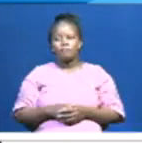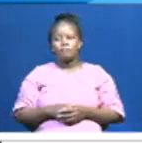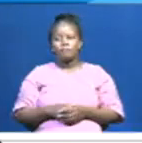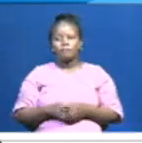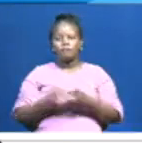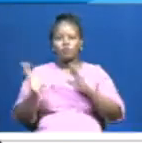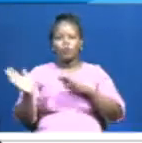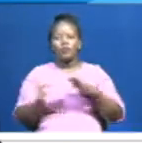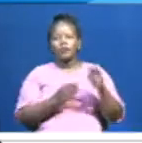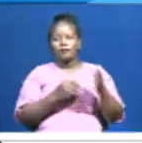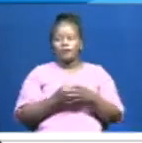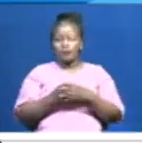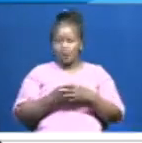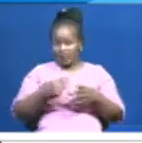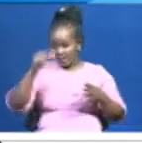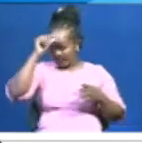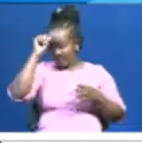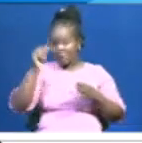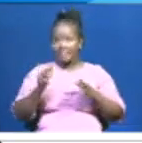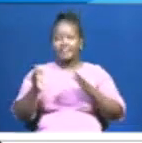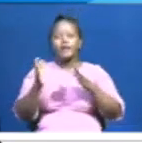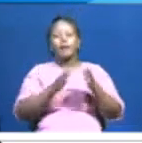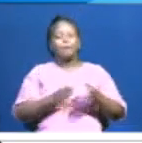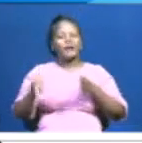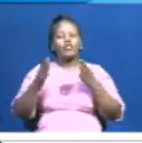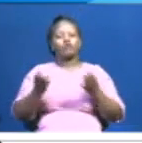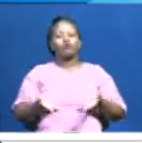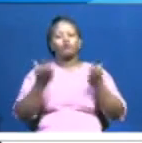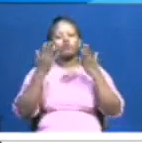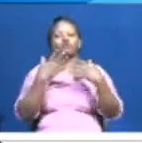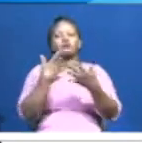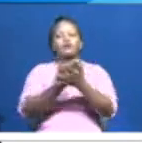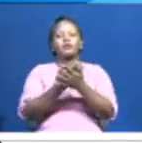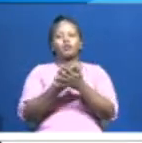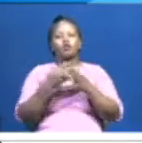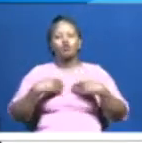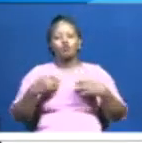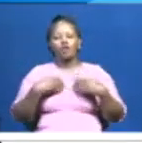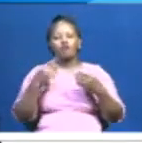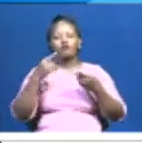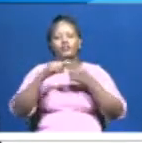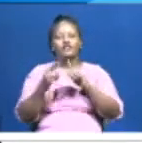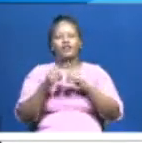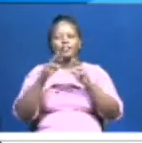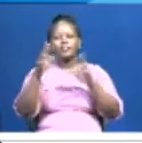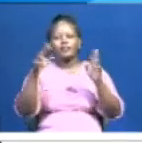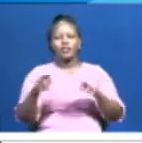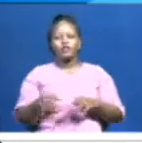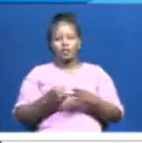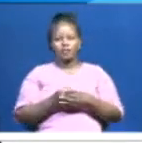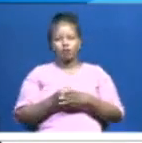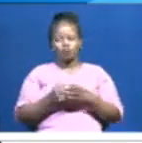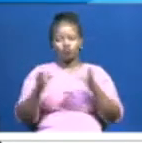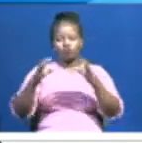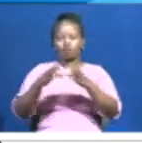Na serikali inapania kuboresha magereza humu nchini kufikia viwango vya kimataifa. Katibu wa idara ya urekebishaji